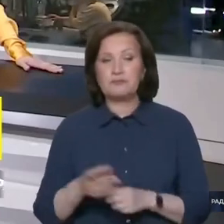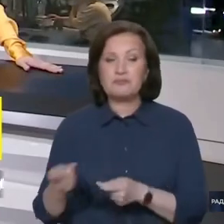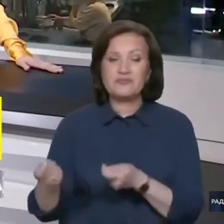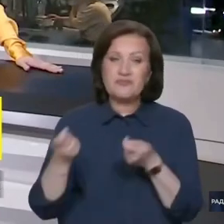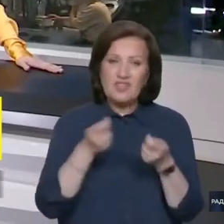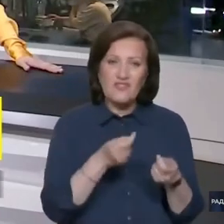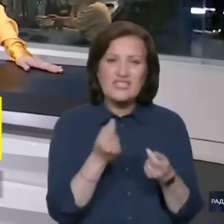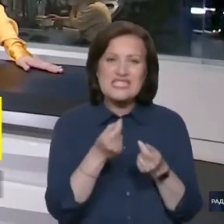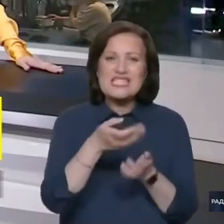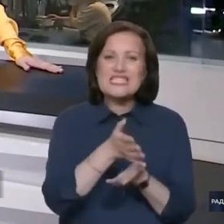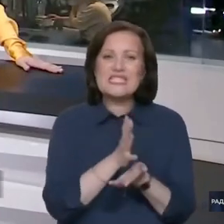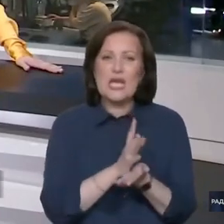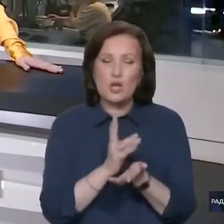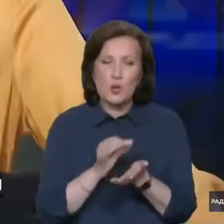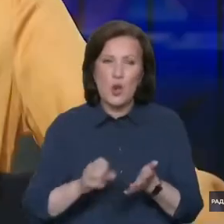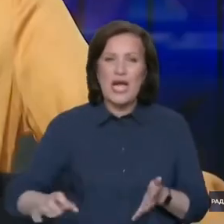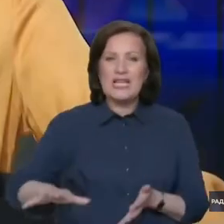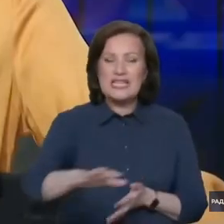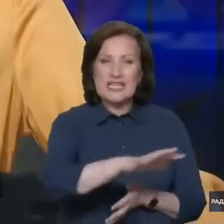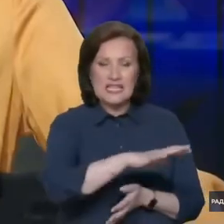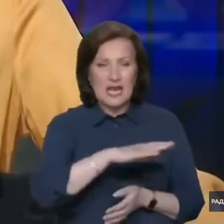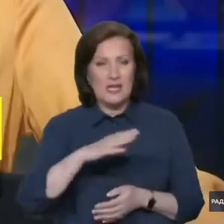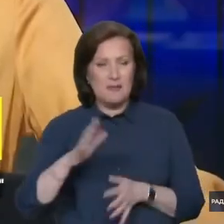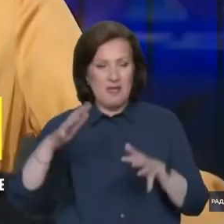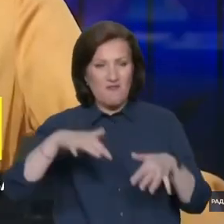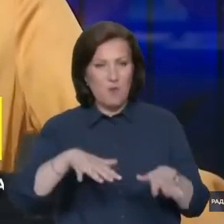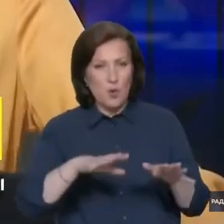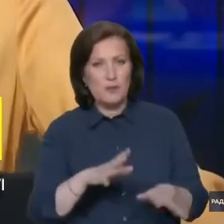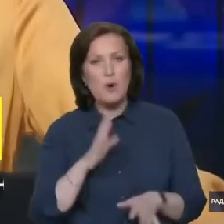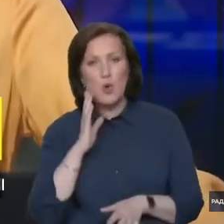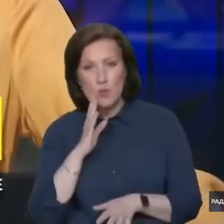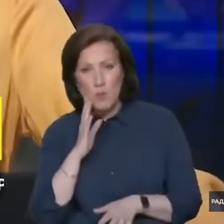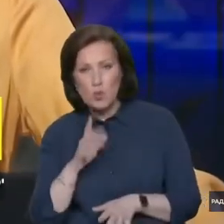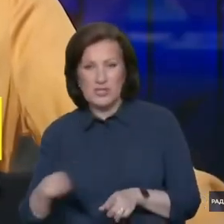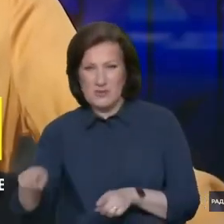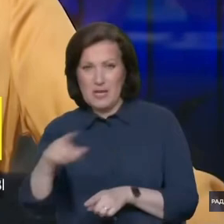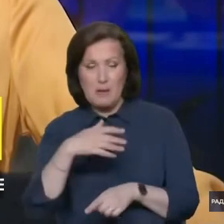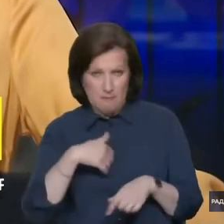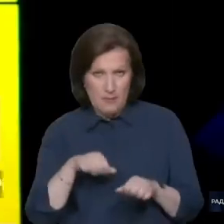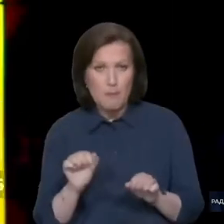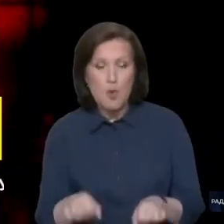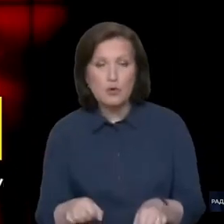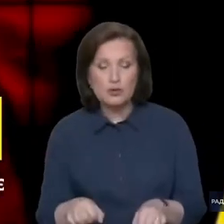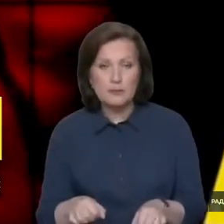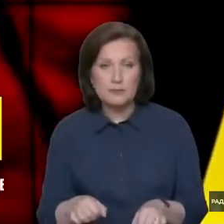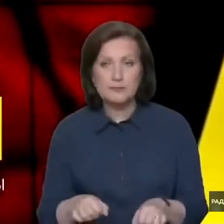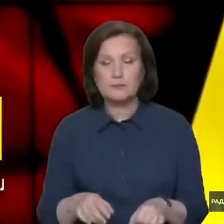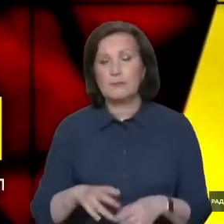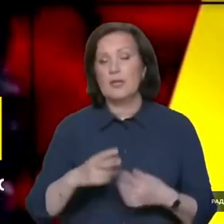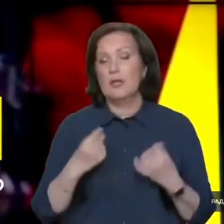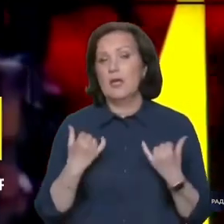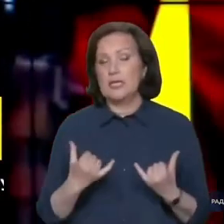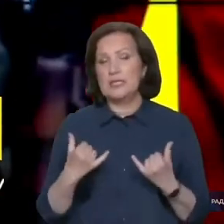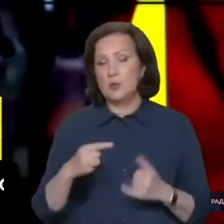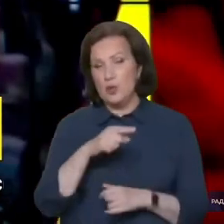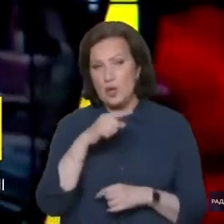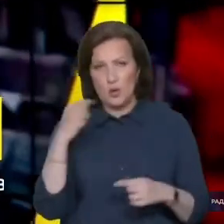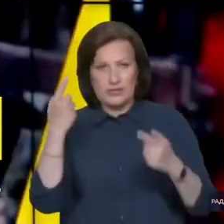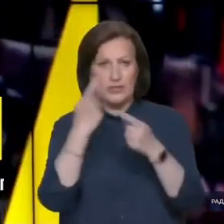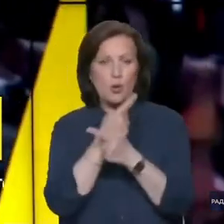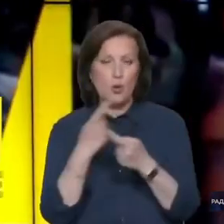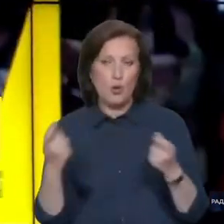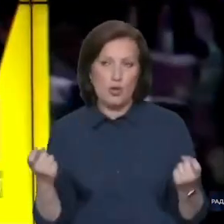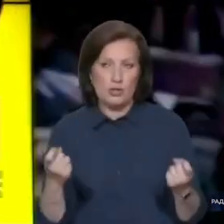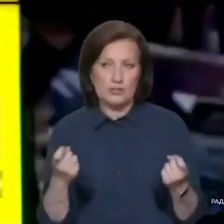зерно отими територіальними водами Румунії і інших дружніх до нас країн ми можемо? На сьогодні Росія